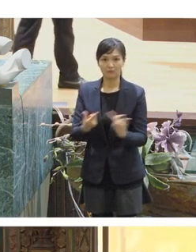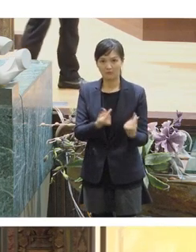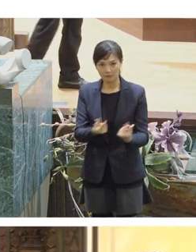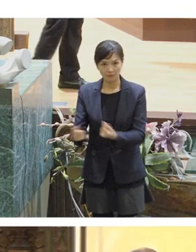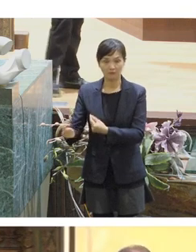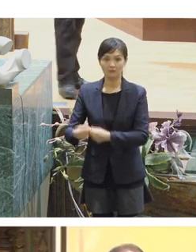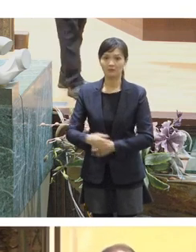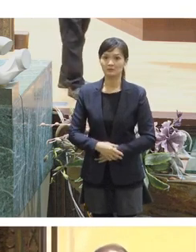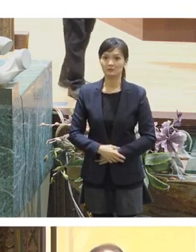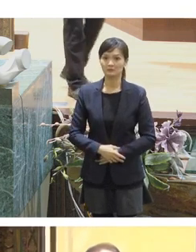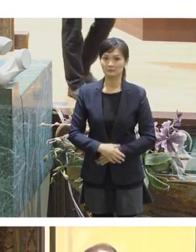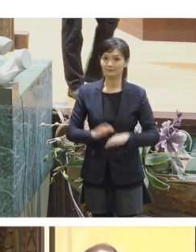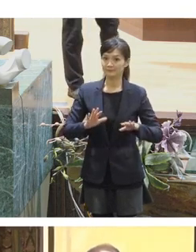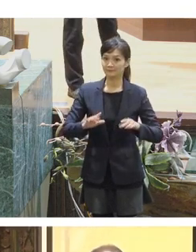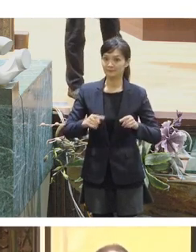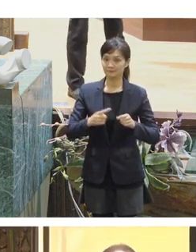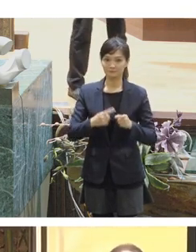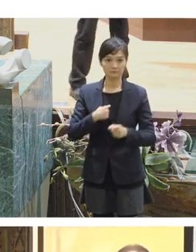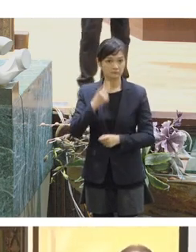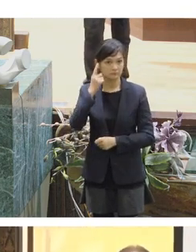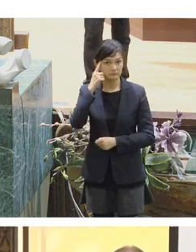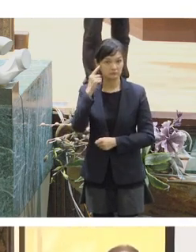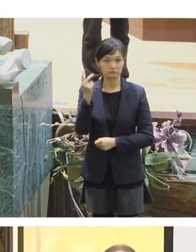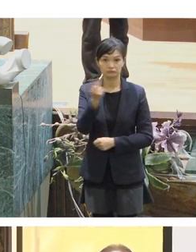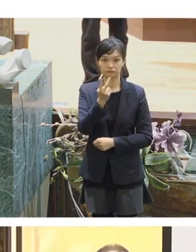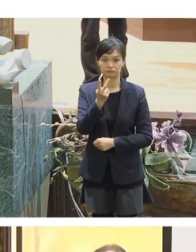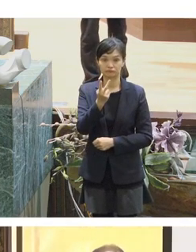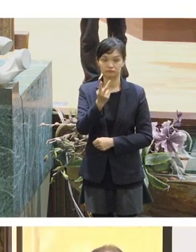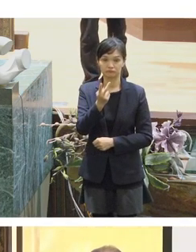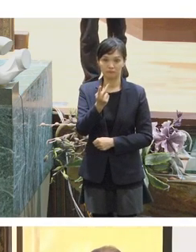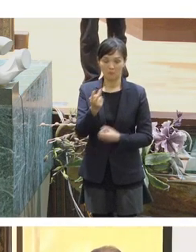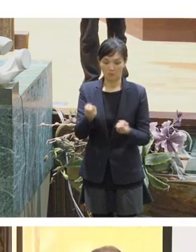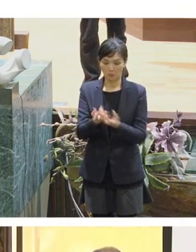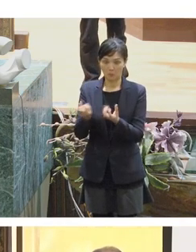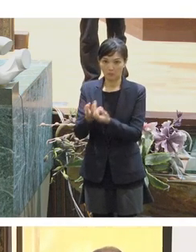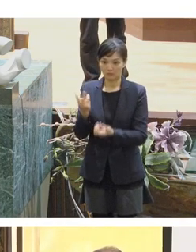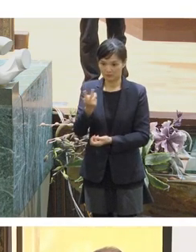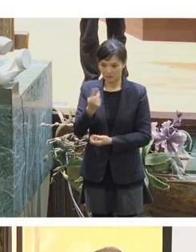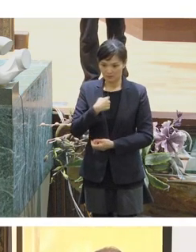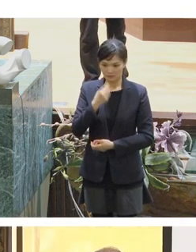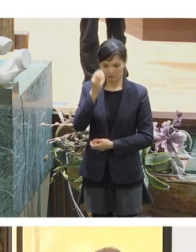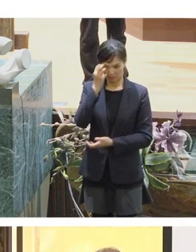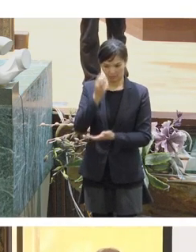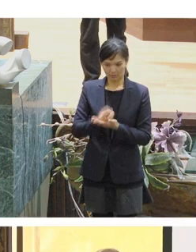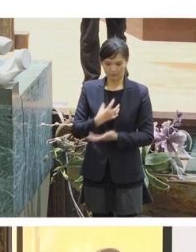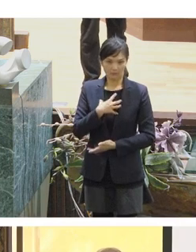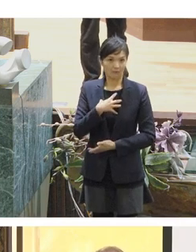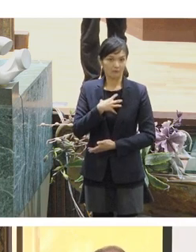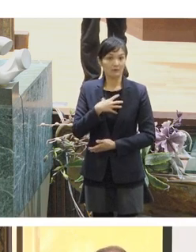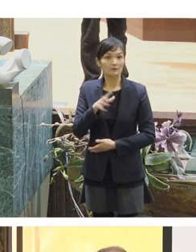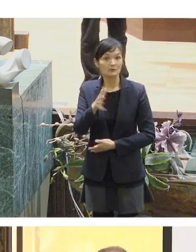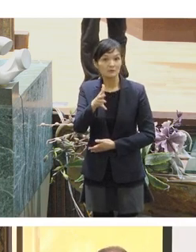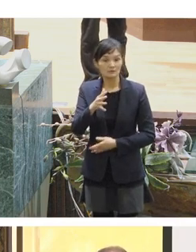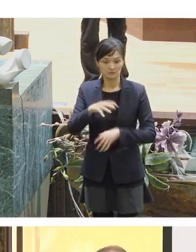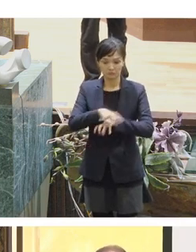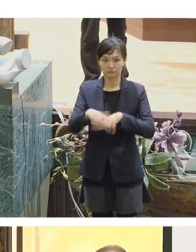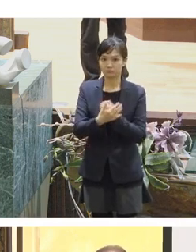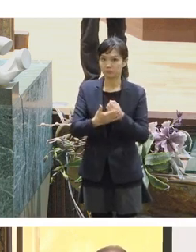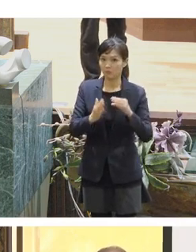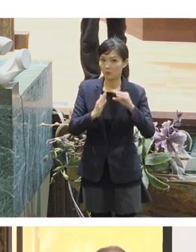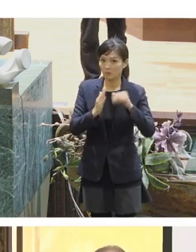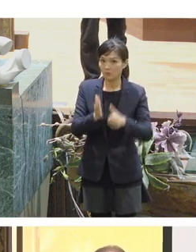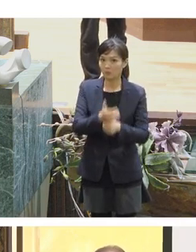这个是今年我认为有两个案例让我觉得胆战心惊，因为我们的环保署竟然这样